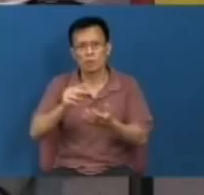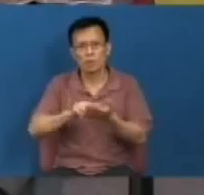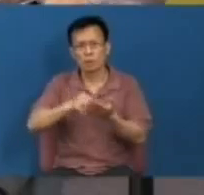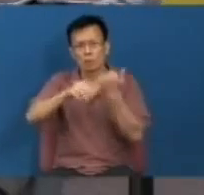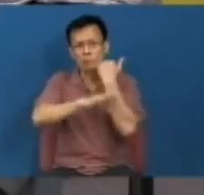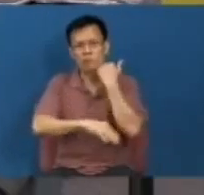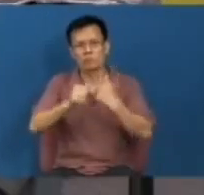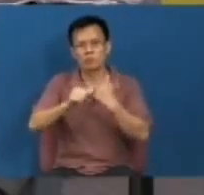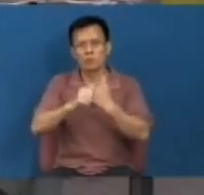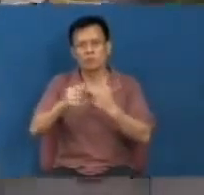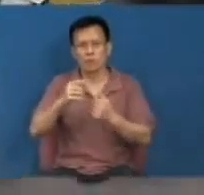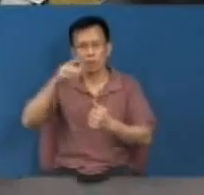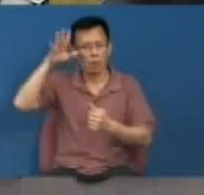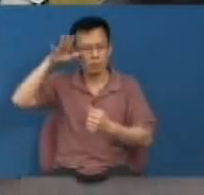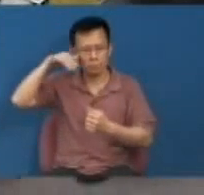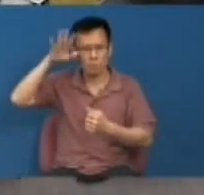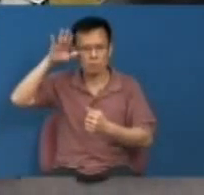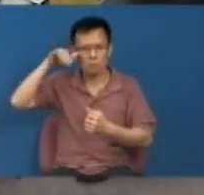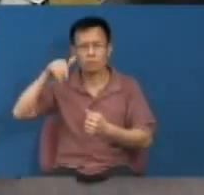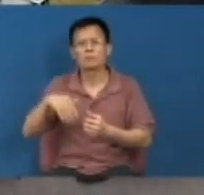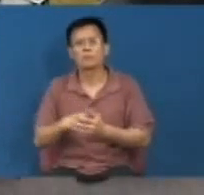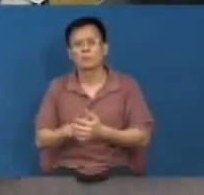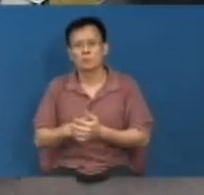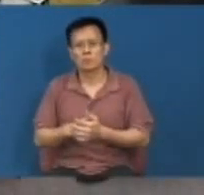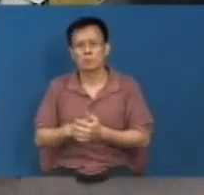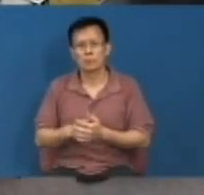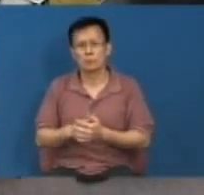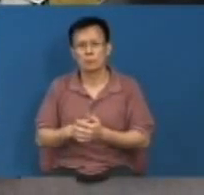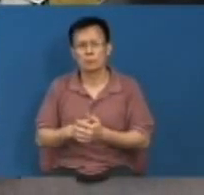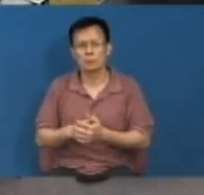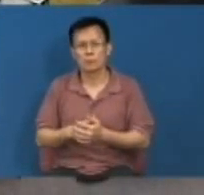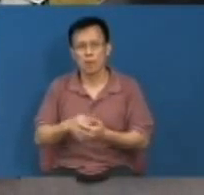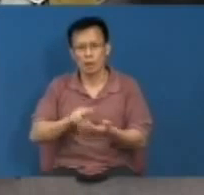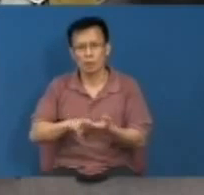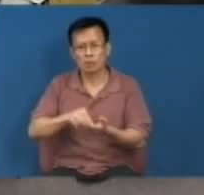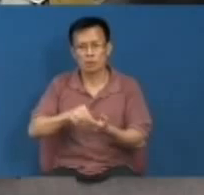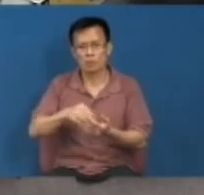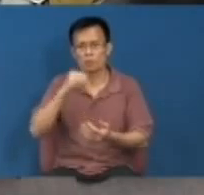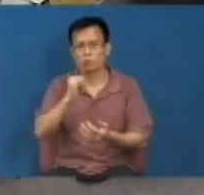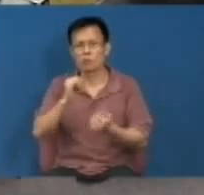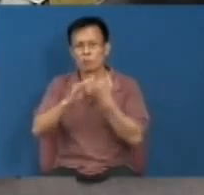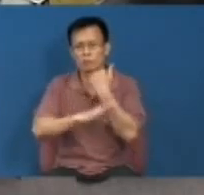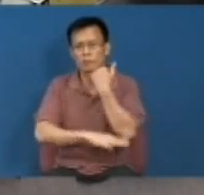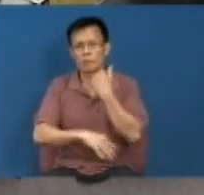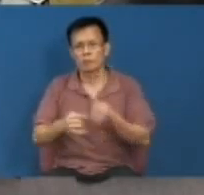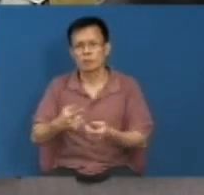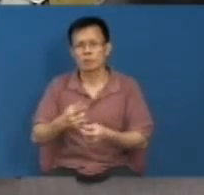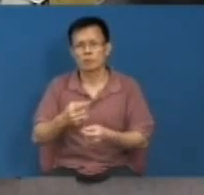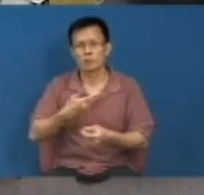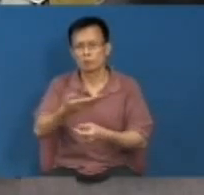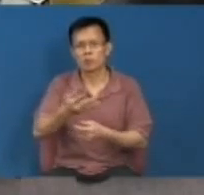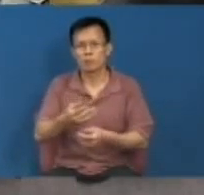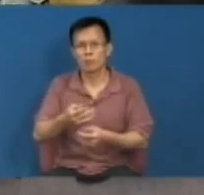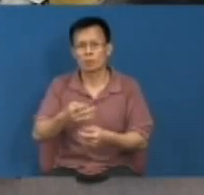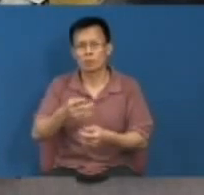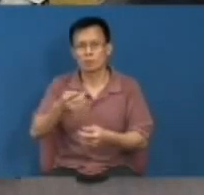瞌曬眼瞓真係。 我哋嘅議員就立咗啲惡法咯，嚟對付我哋啲小業主。 唔係，仲有你扣翻我嗰三分一嗰啲錢係俾翻租客，我心甘